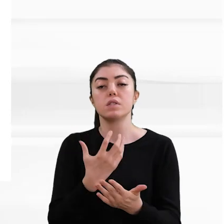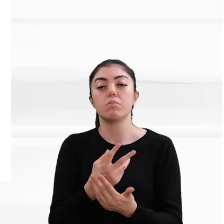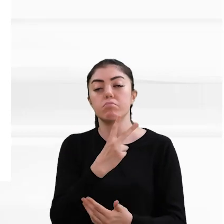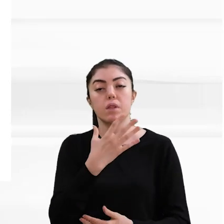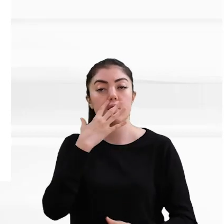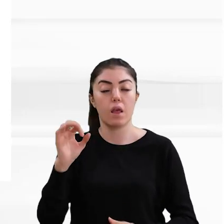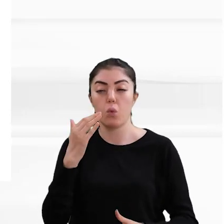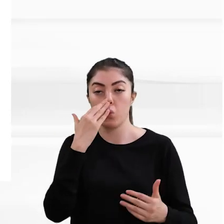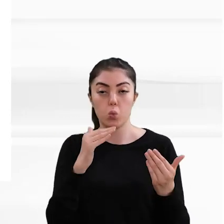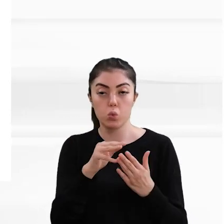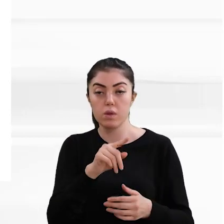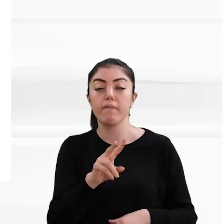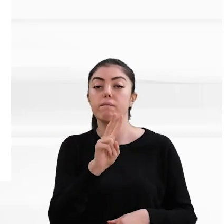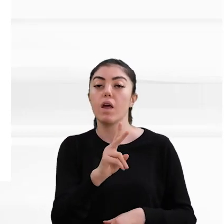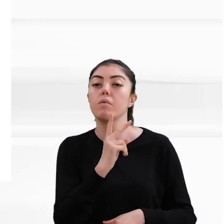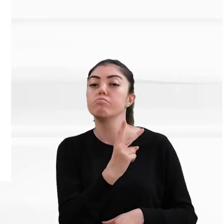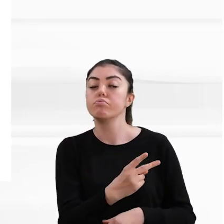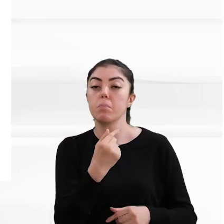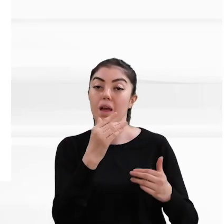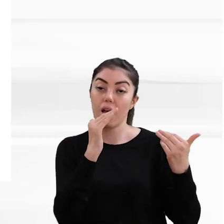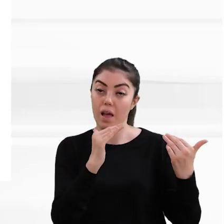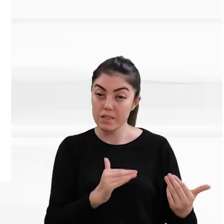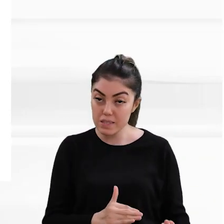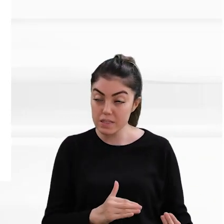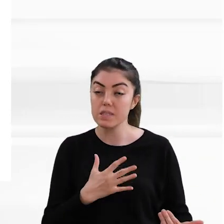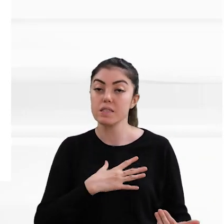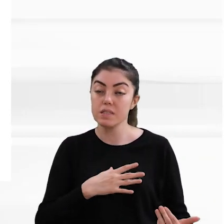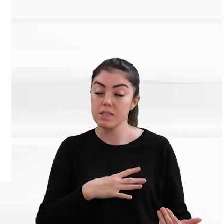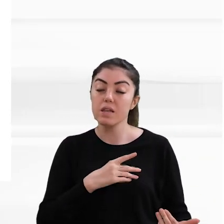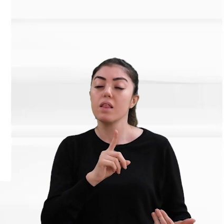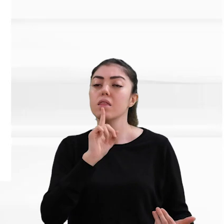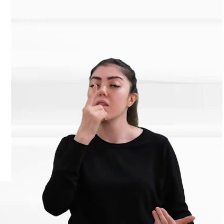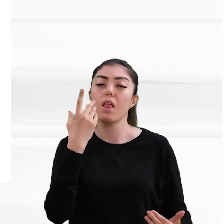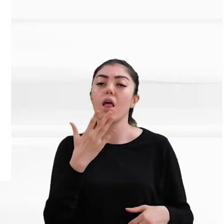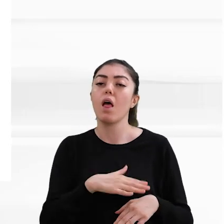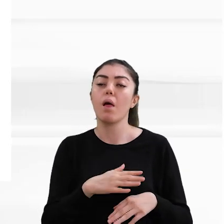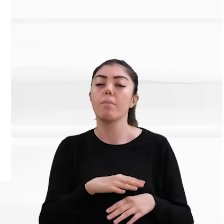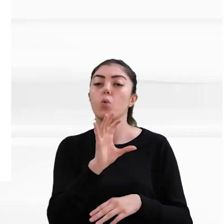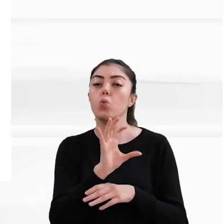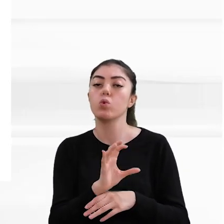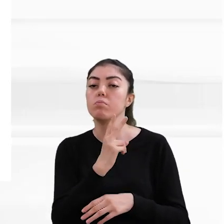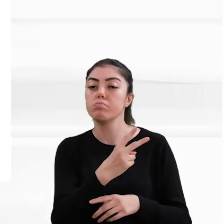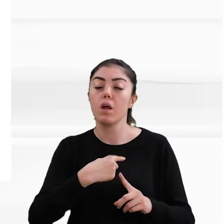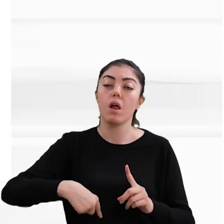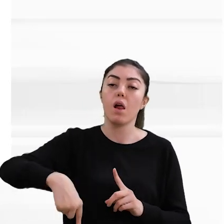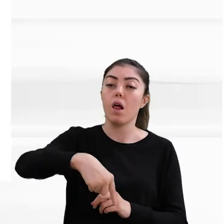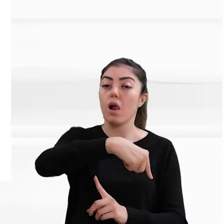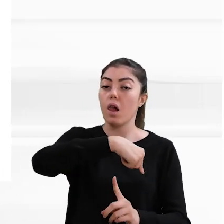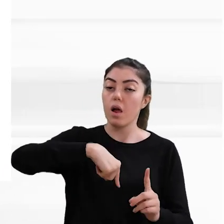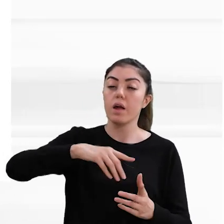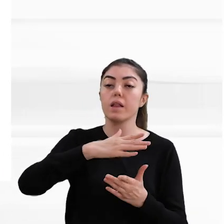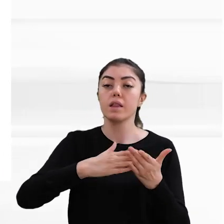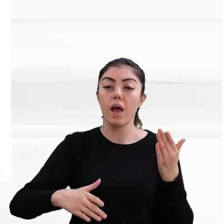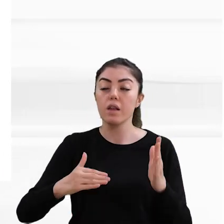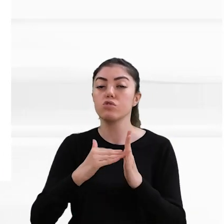çekim sabitidir. Zaten sabit bir değer. Burada V'nin azaltılması için yapacağımız tek şey